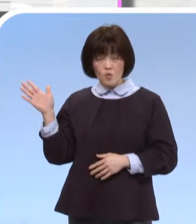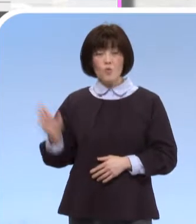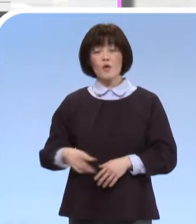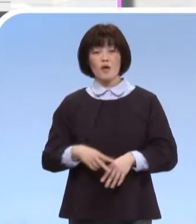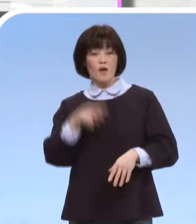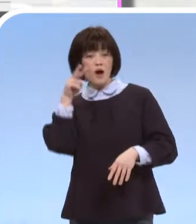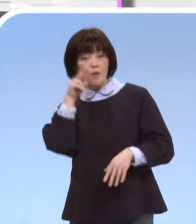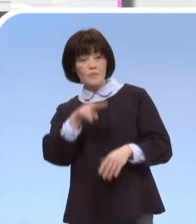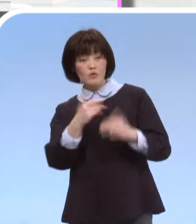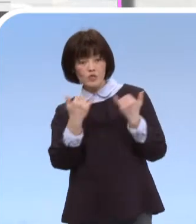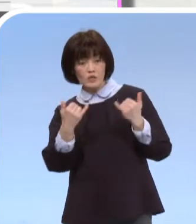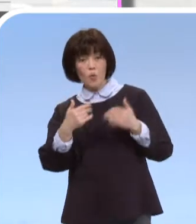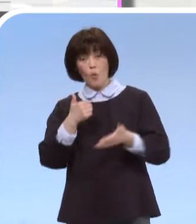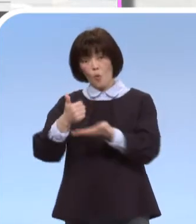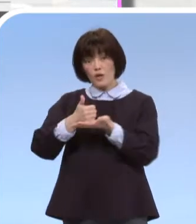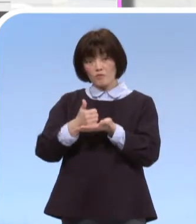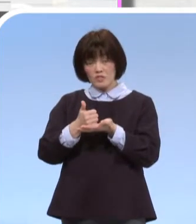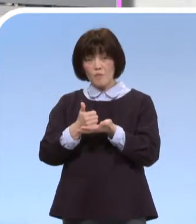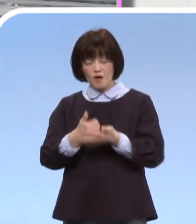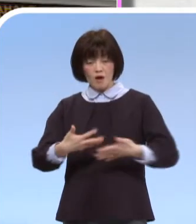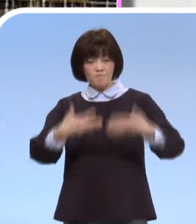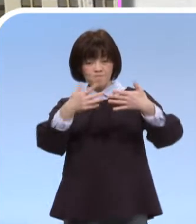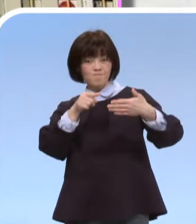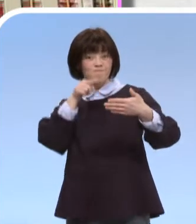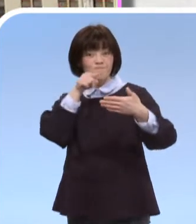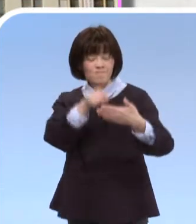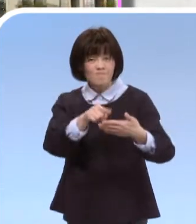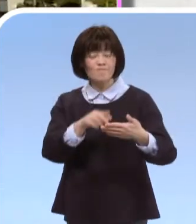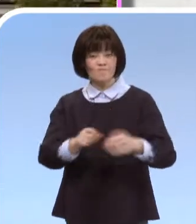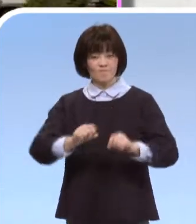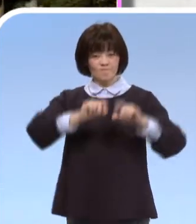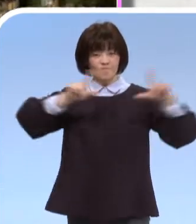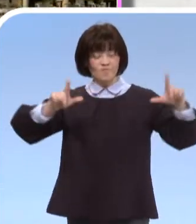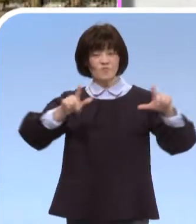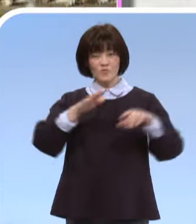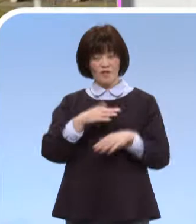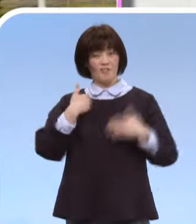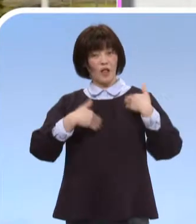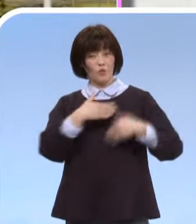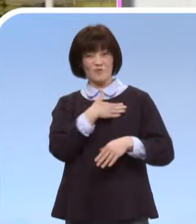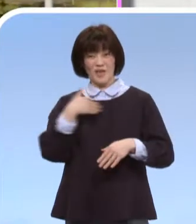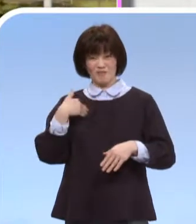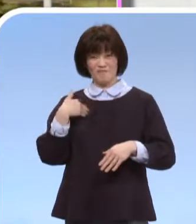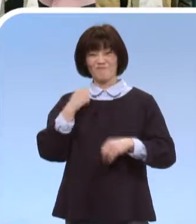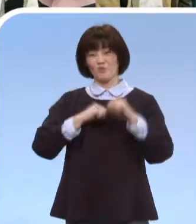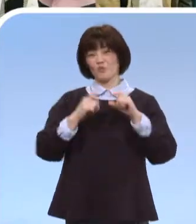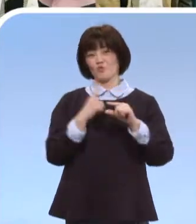タラクティブ動画の制作も始めている渡辺さん、完成が楽しみです。